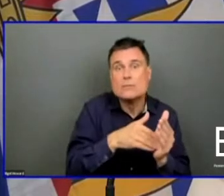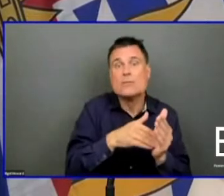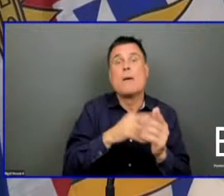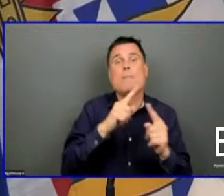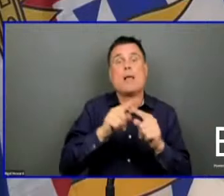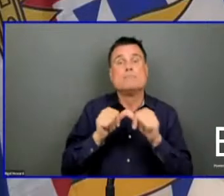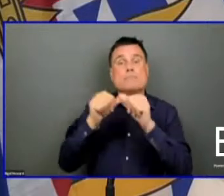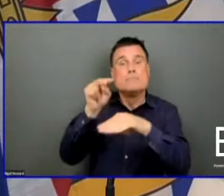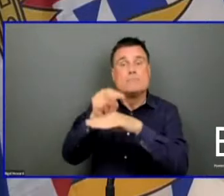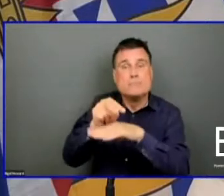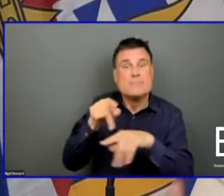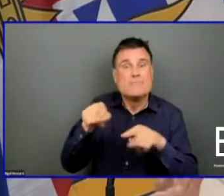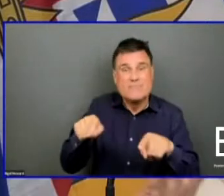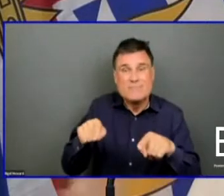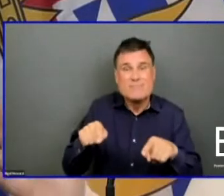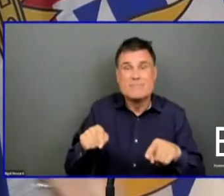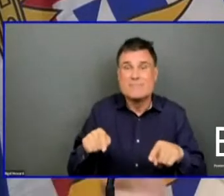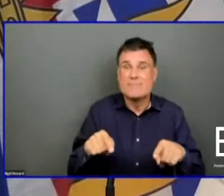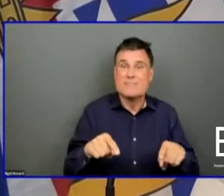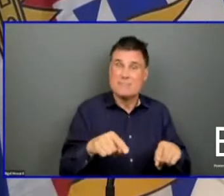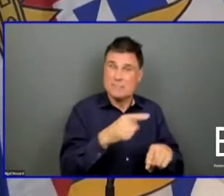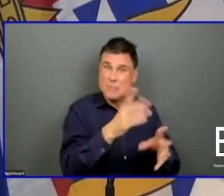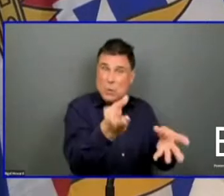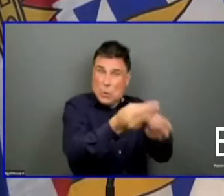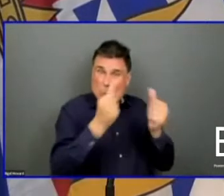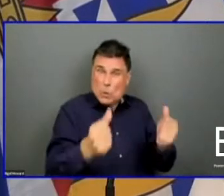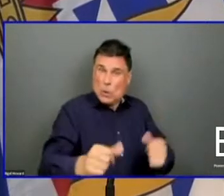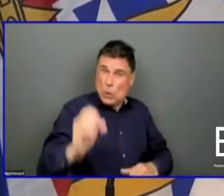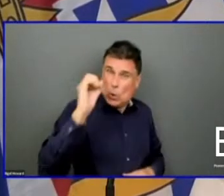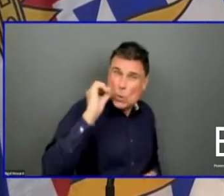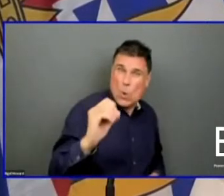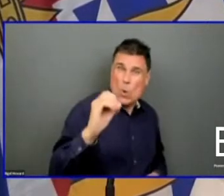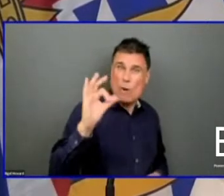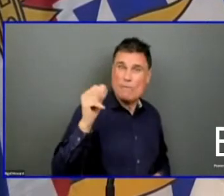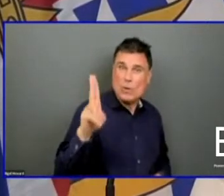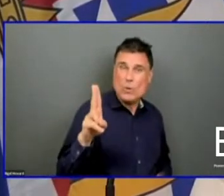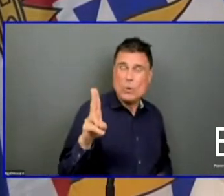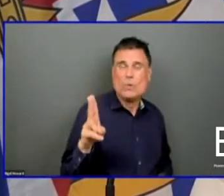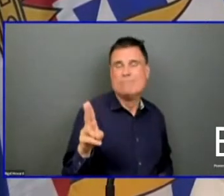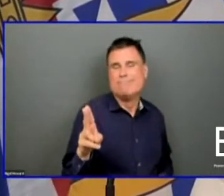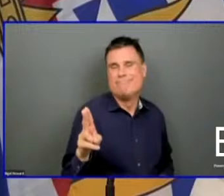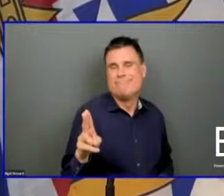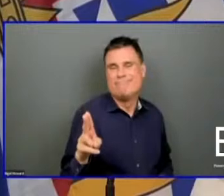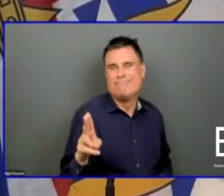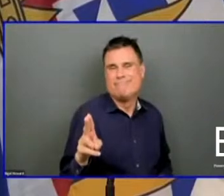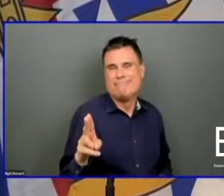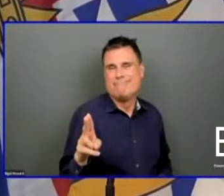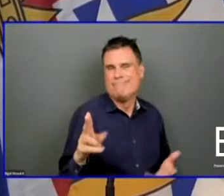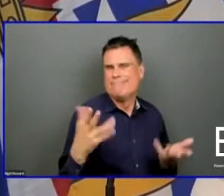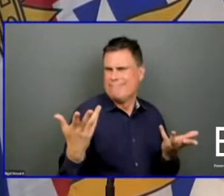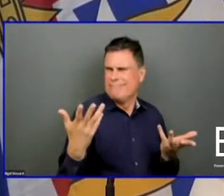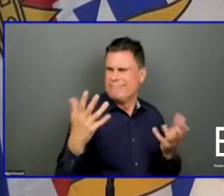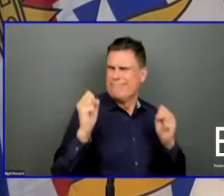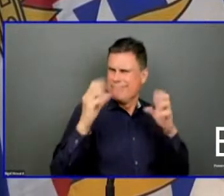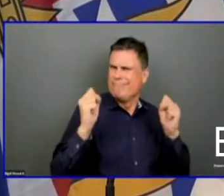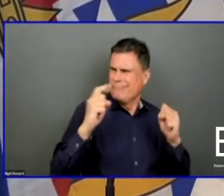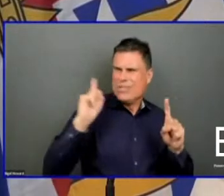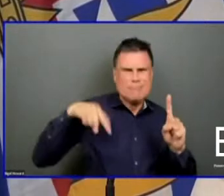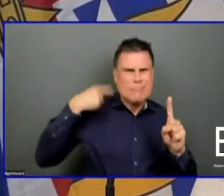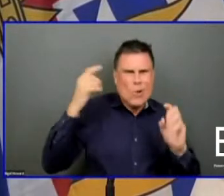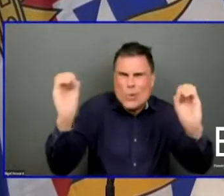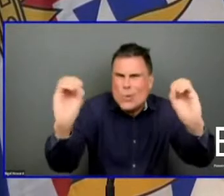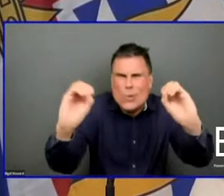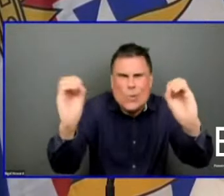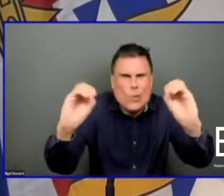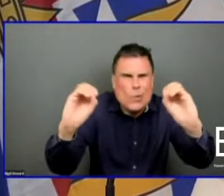所以因为主要问题就是这个新冠病毒的防护措施和流感的防护措施基本上